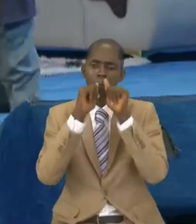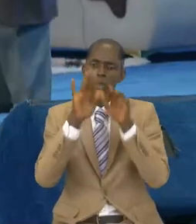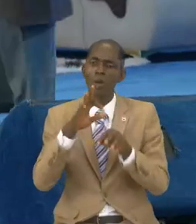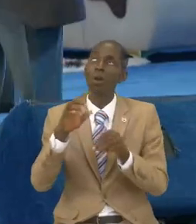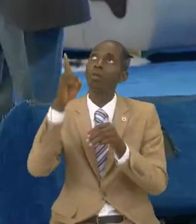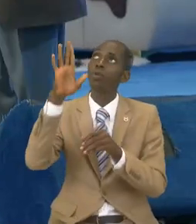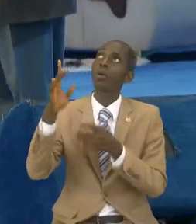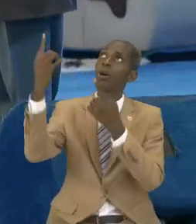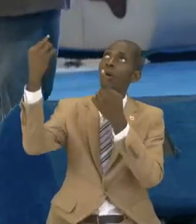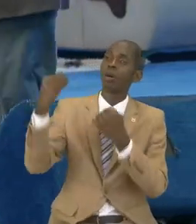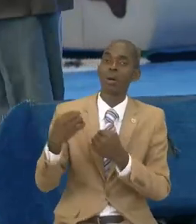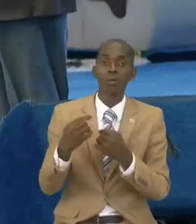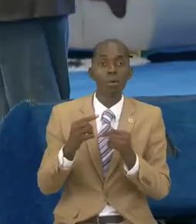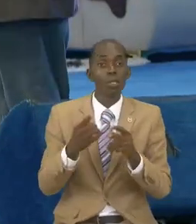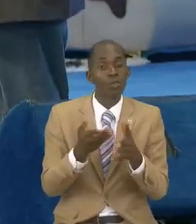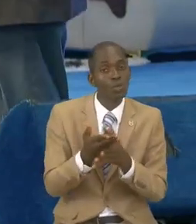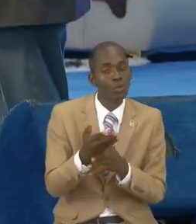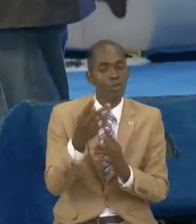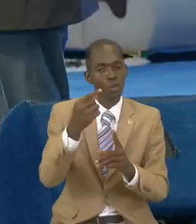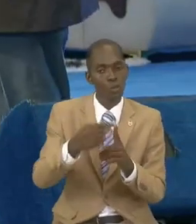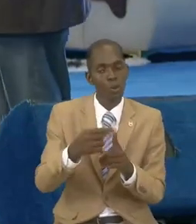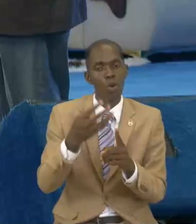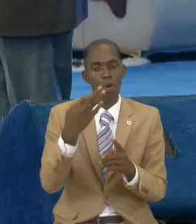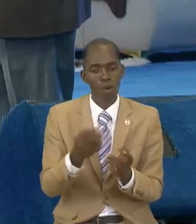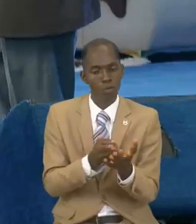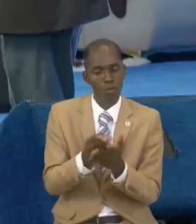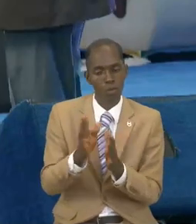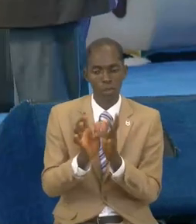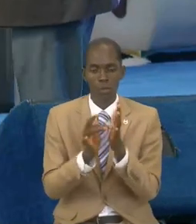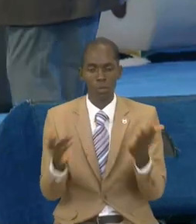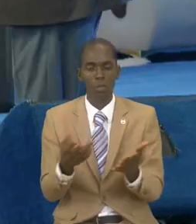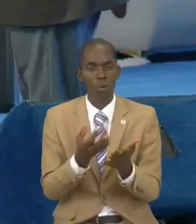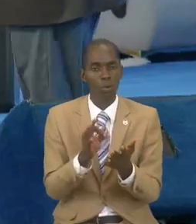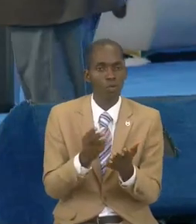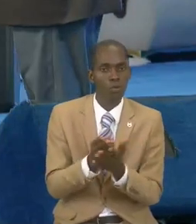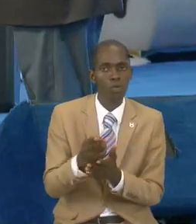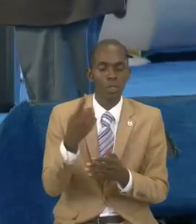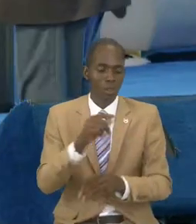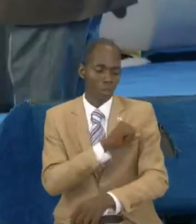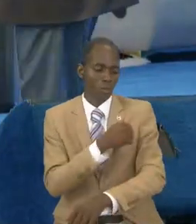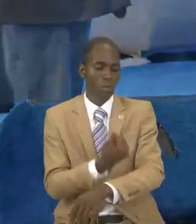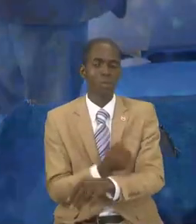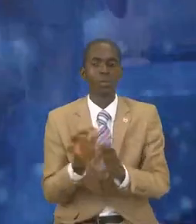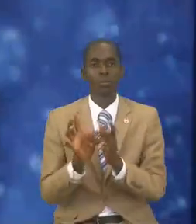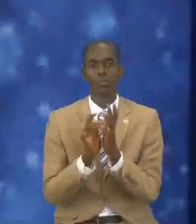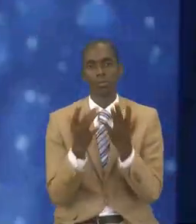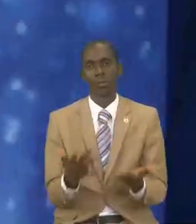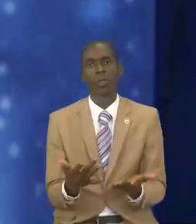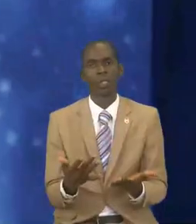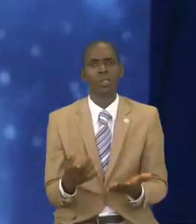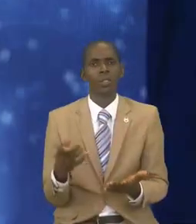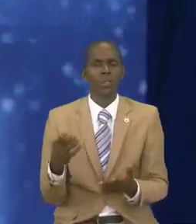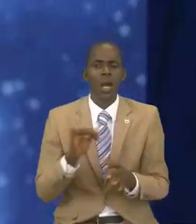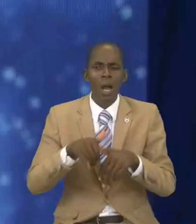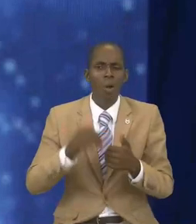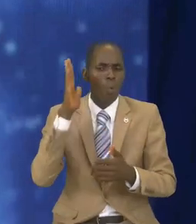Dieu viennent-elles? Par la parole de vérité, les écritures de vérité, l'écriture autoritaire. Est-ce